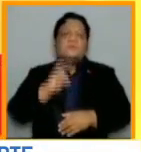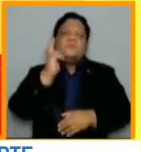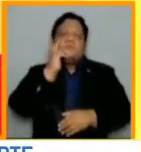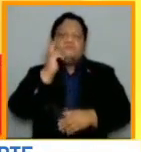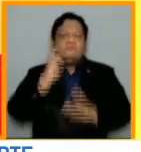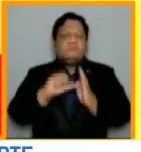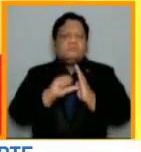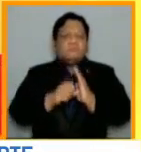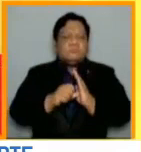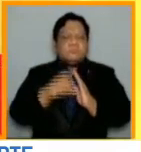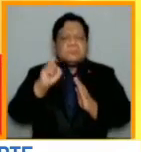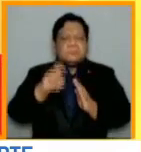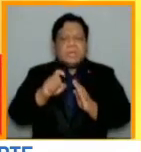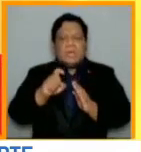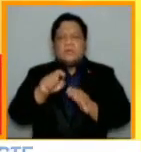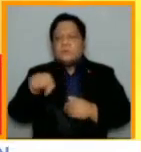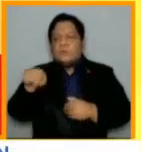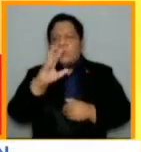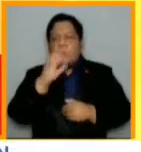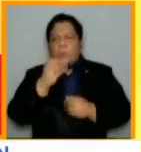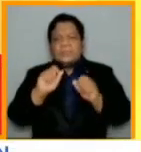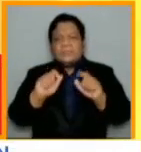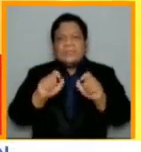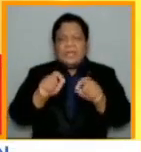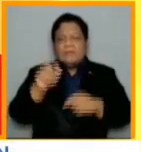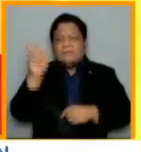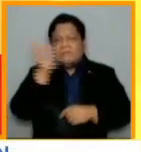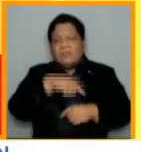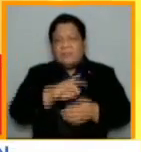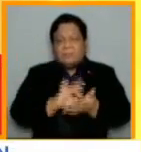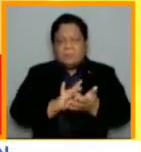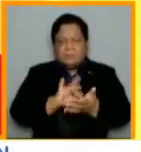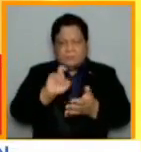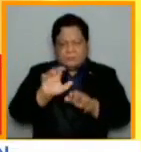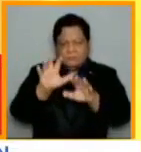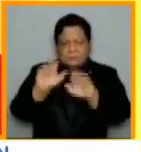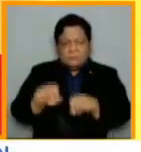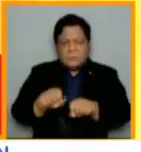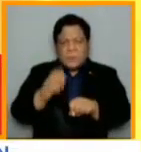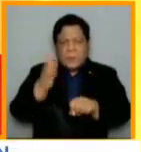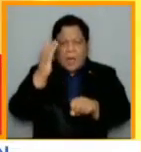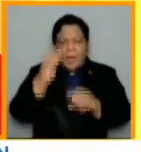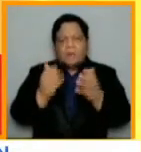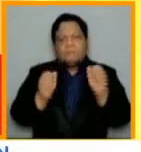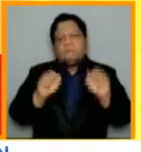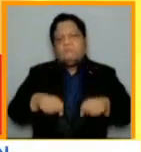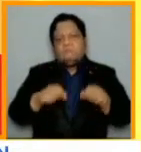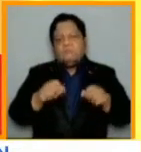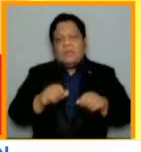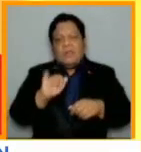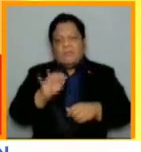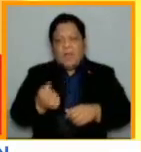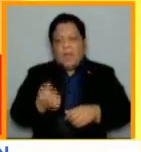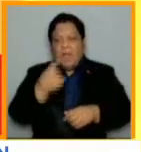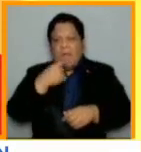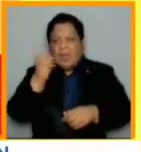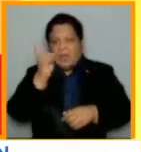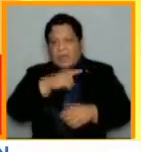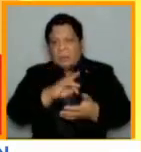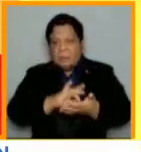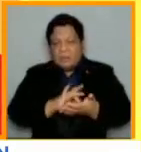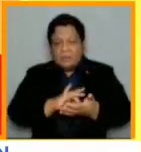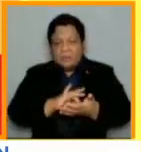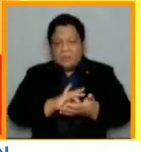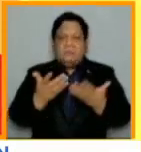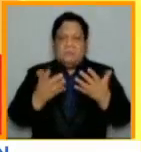mga nagbebenta ng pekeng gamot. Posible raw kasi mapahamak palalo ang mga iinom nito imbes na gumaling. Sang-ayon kaya rito yung mga